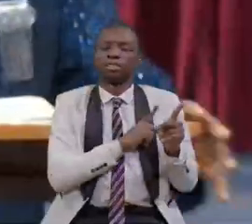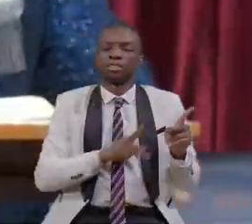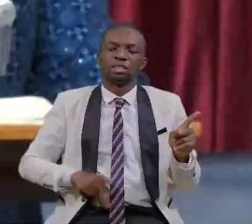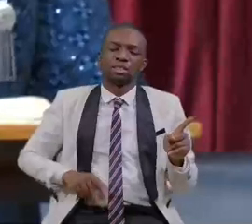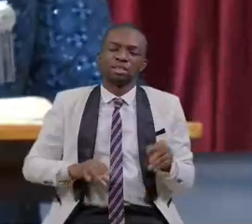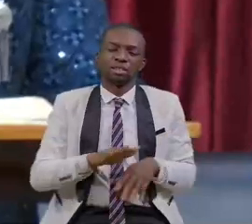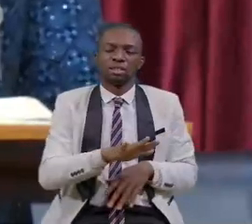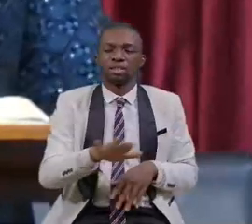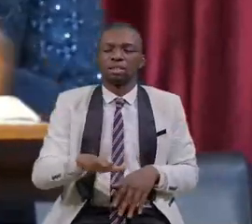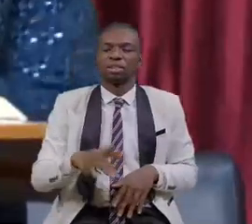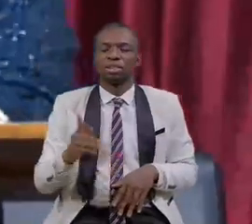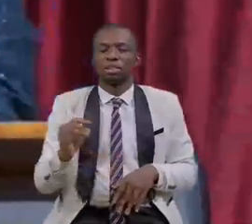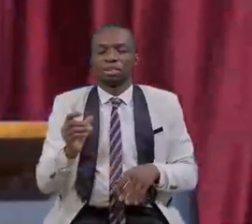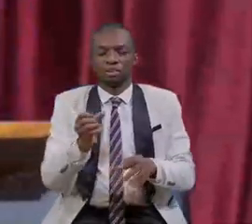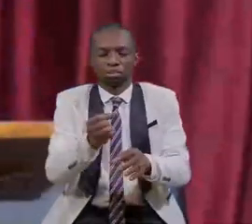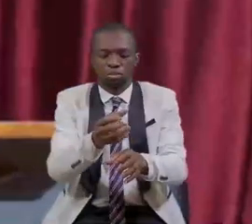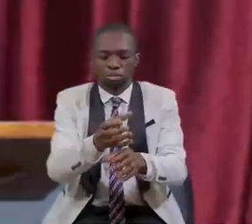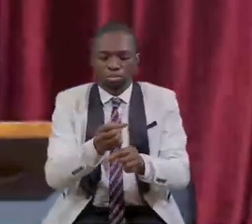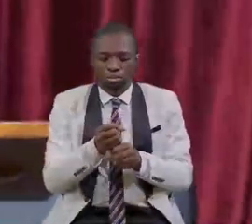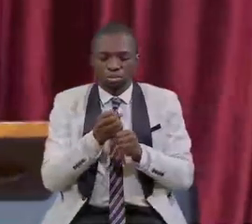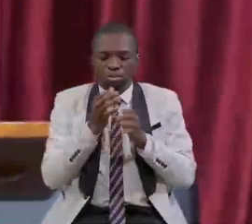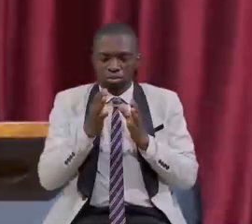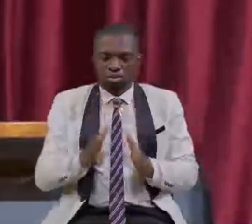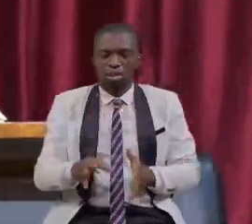Les possesseurs du royaume éternel.